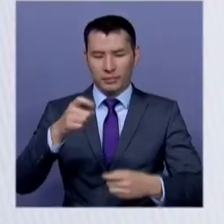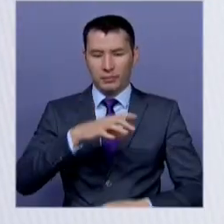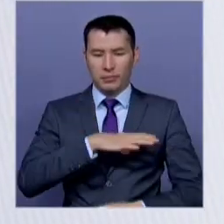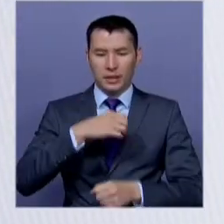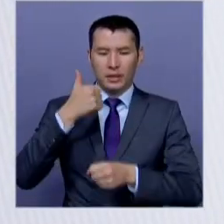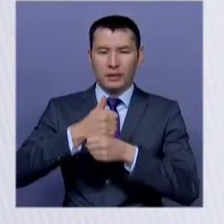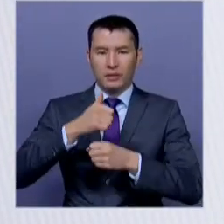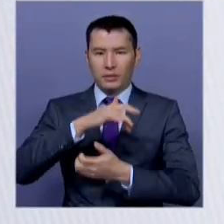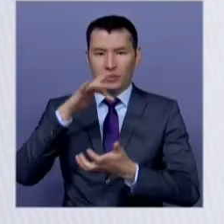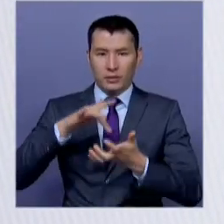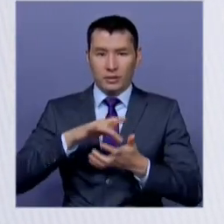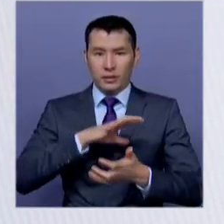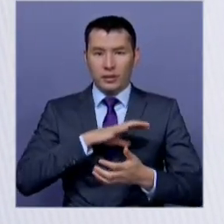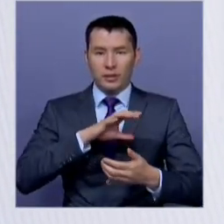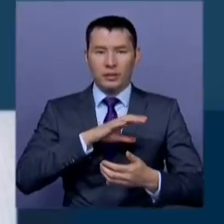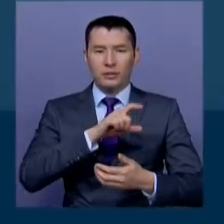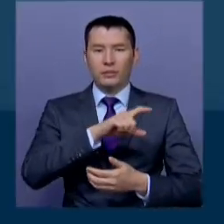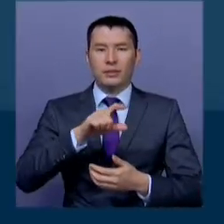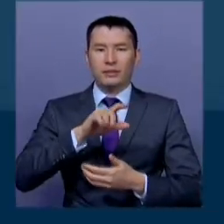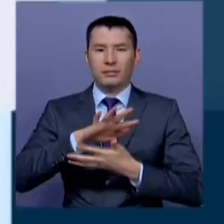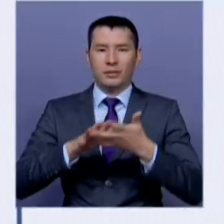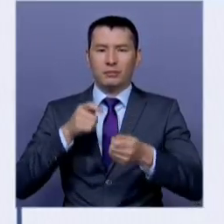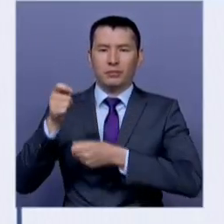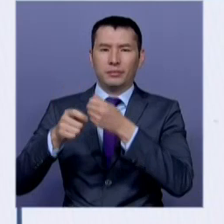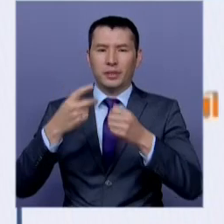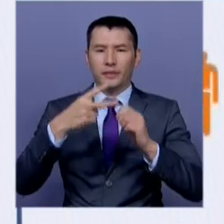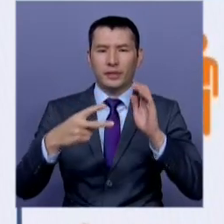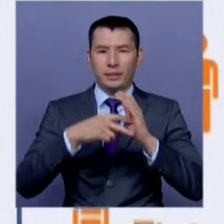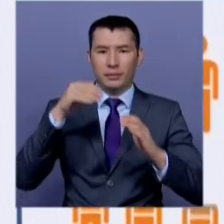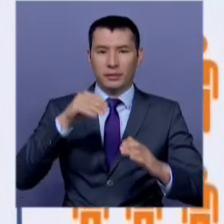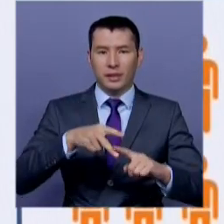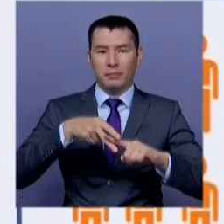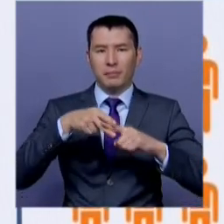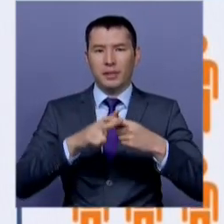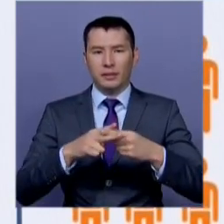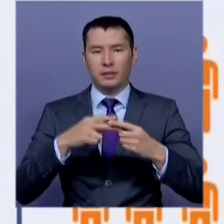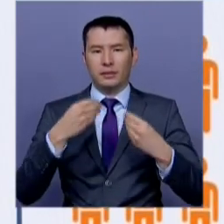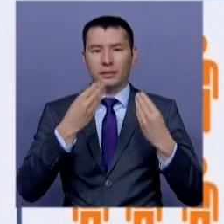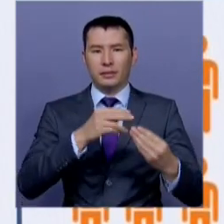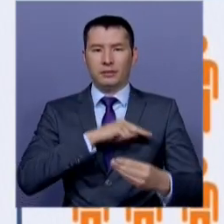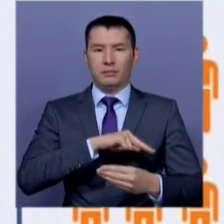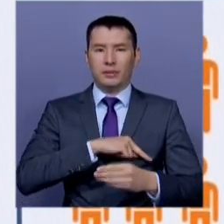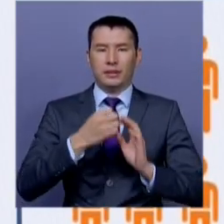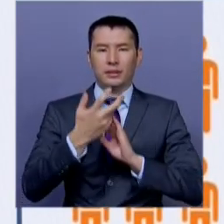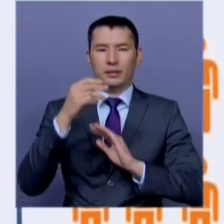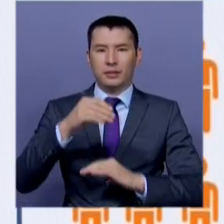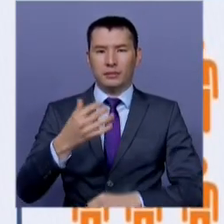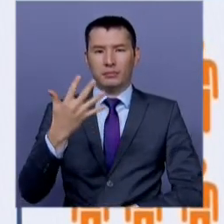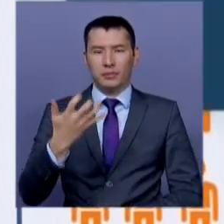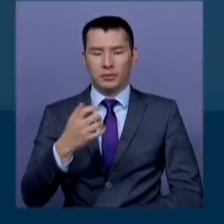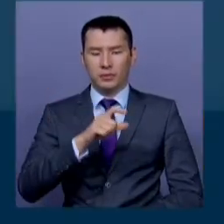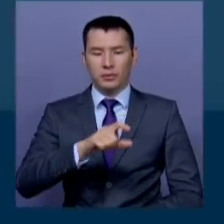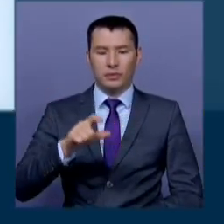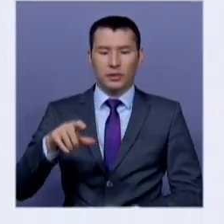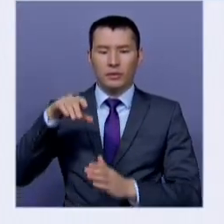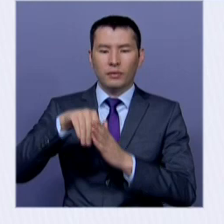мегаполиса сообщил, что из обратившихся в центр занятости 27 тысяч соискателей работу нашли 13,5 тысяч человек.